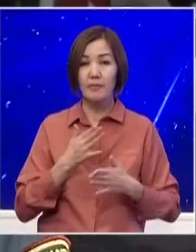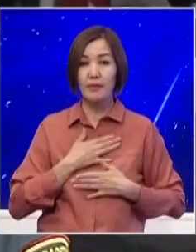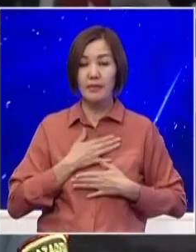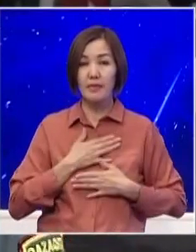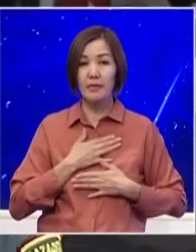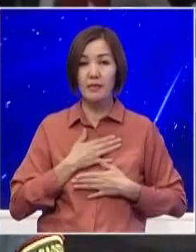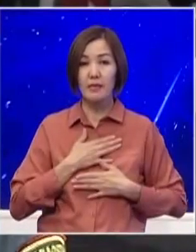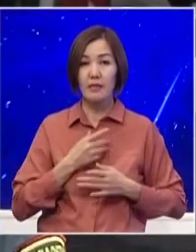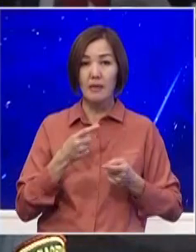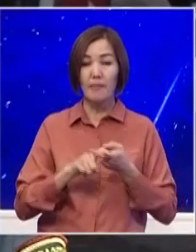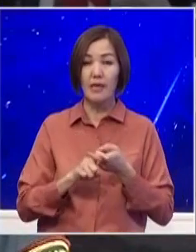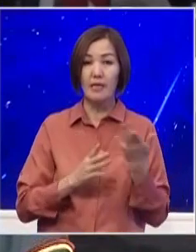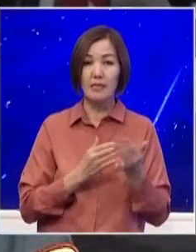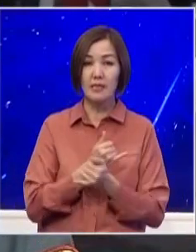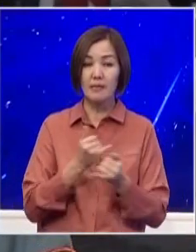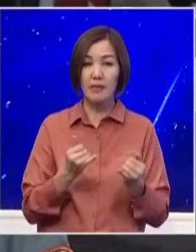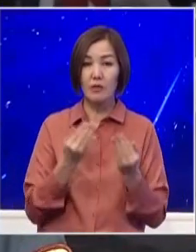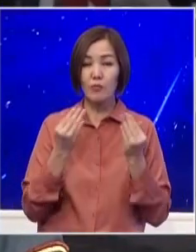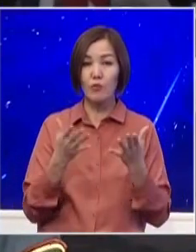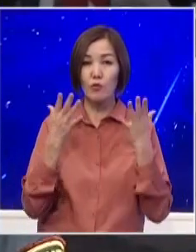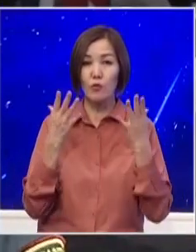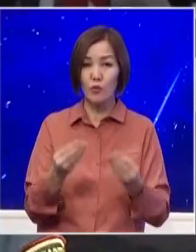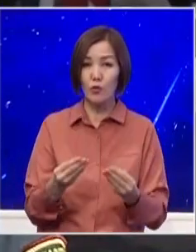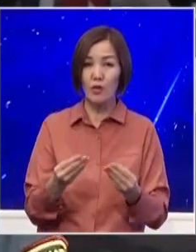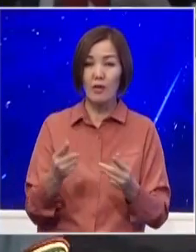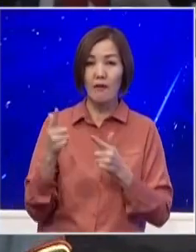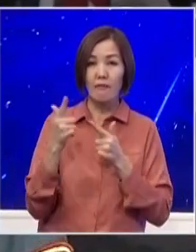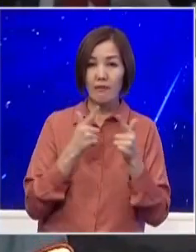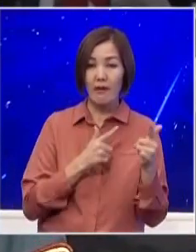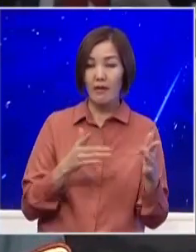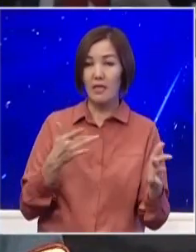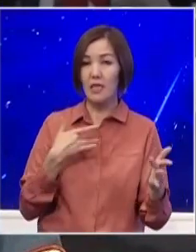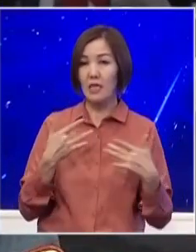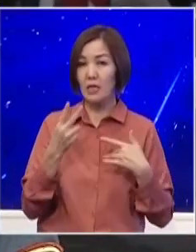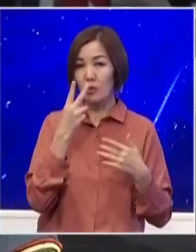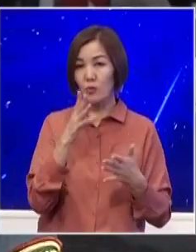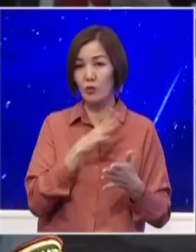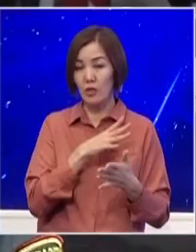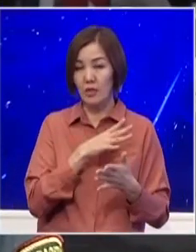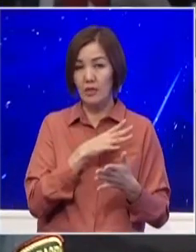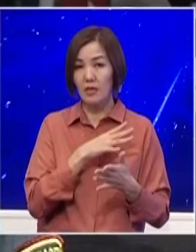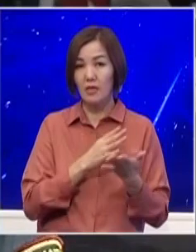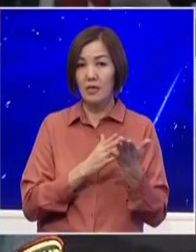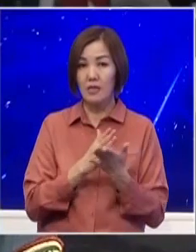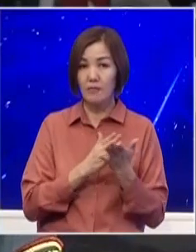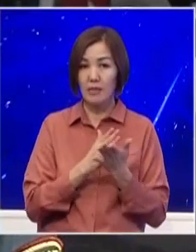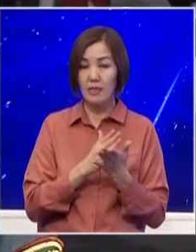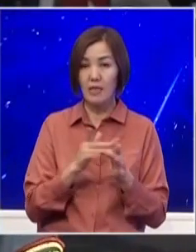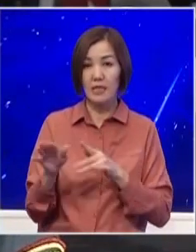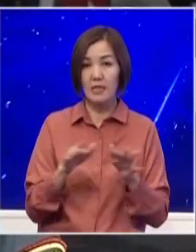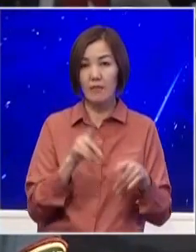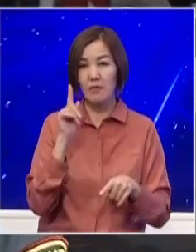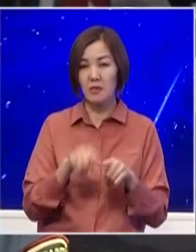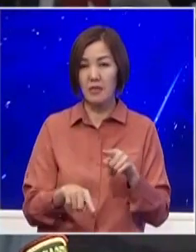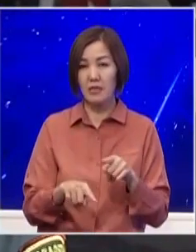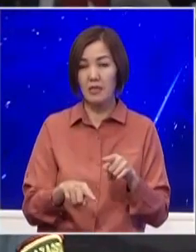біздің байланыс қызметі бүгінгі өзінің дайын деңгейін бізге көрсетуде. Қызметкерлері іс қимылдарына